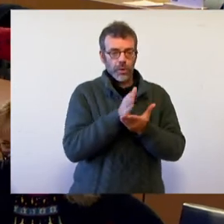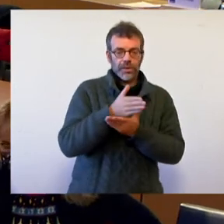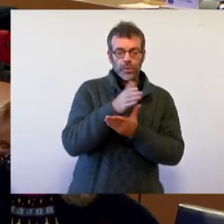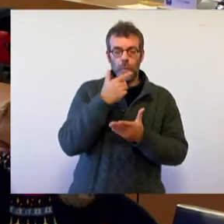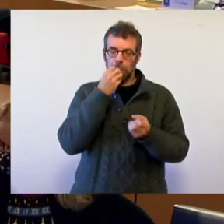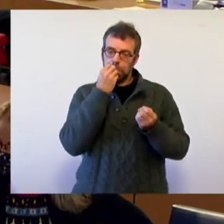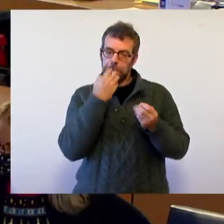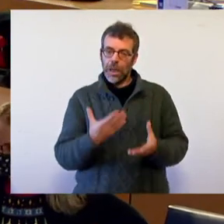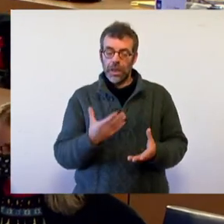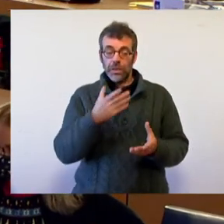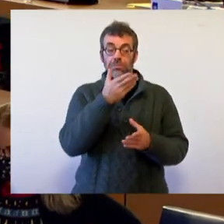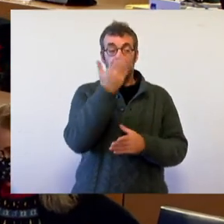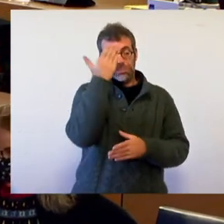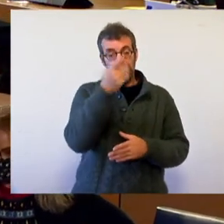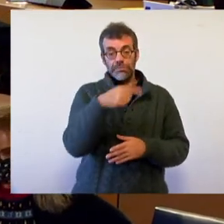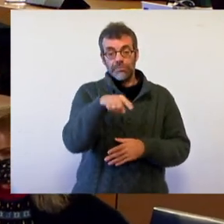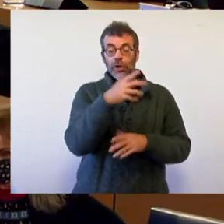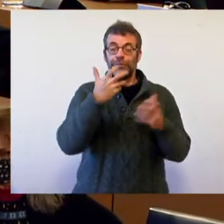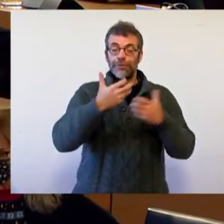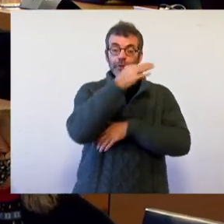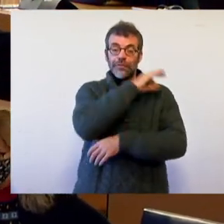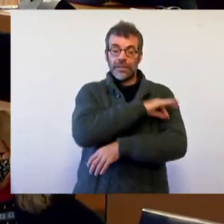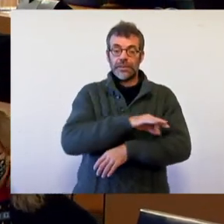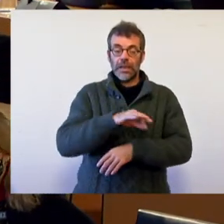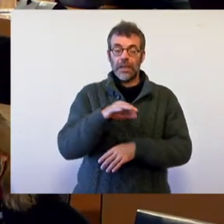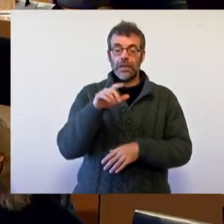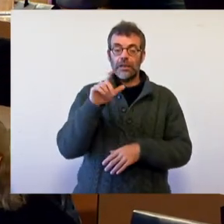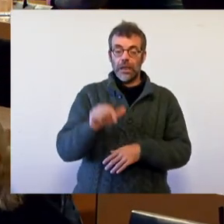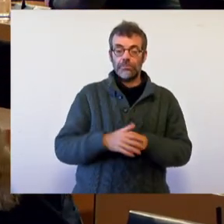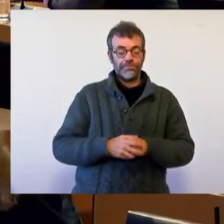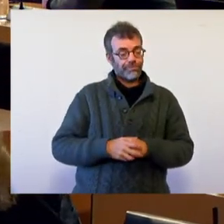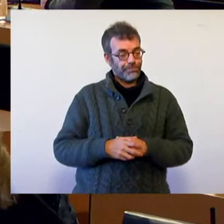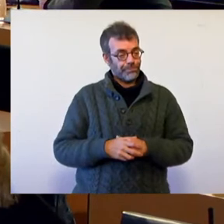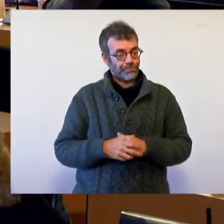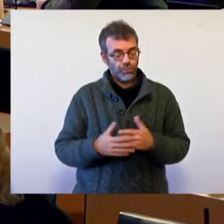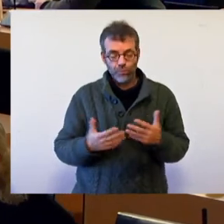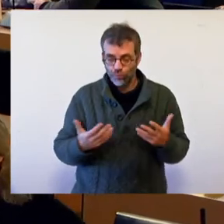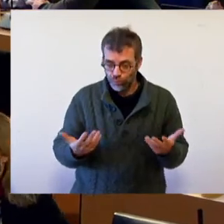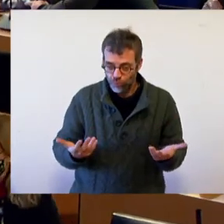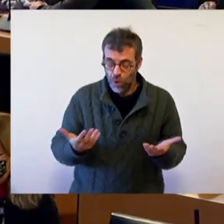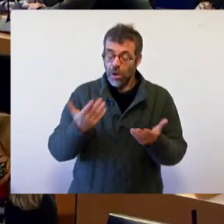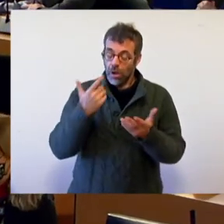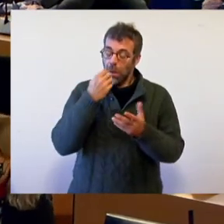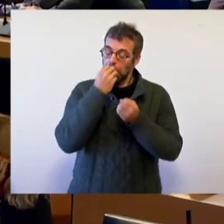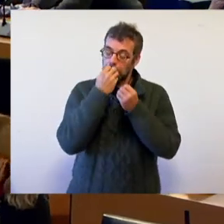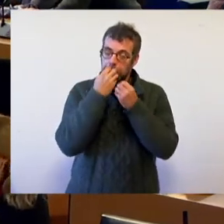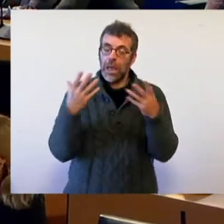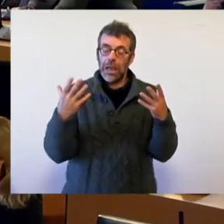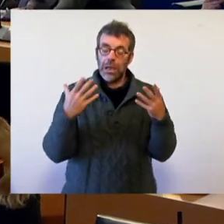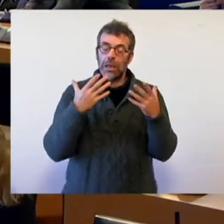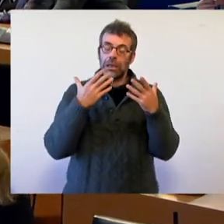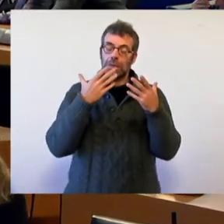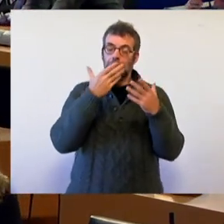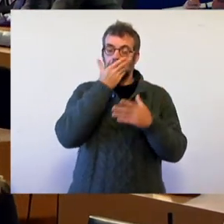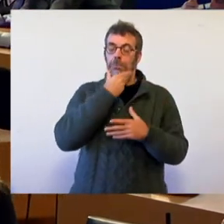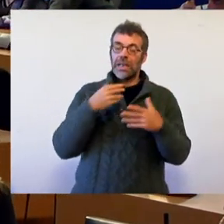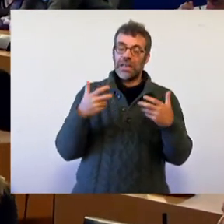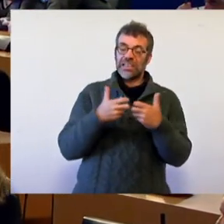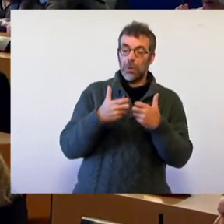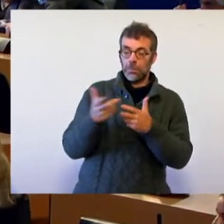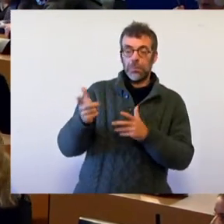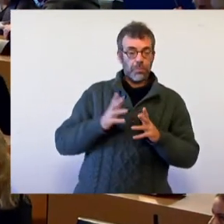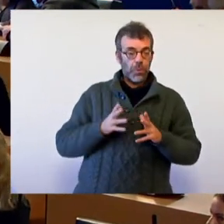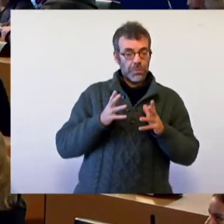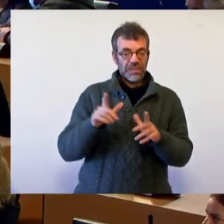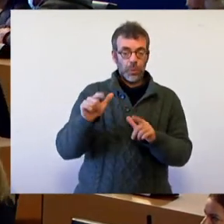souhaitent se faire vacciner. Et c'est aussi un très bel exemple de cette mobilisation qu'ils peuvent nous apporter en